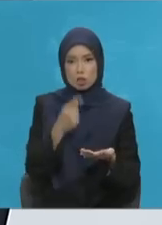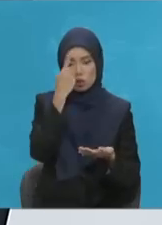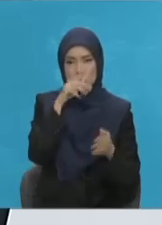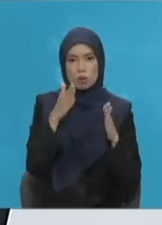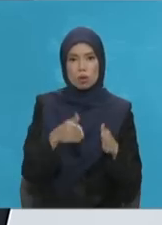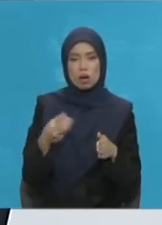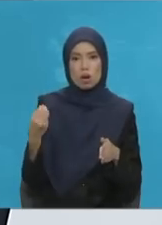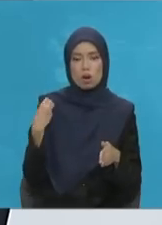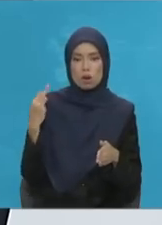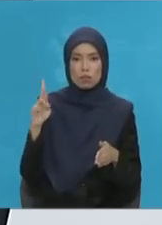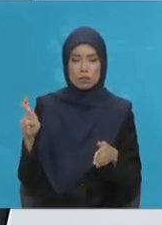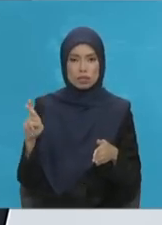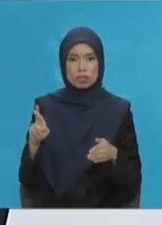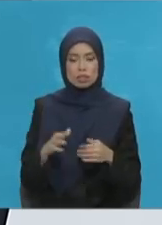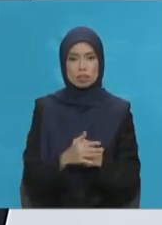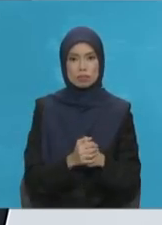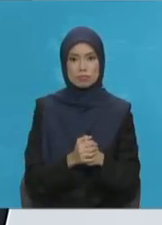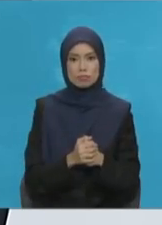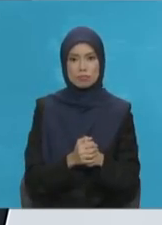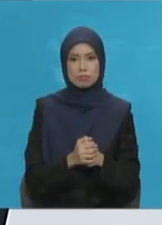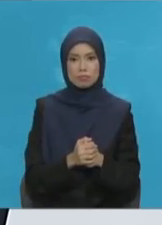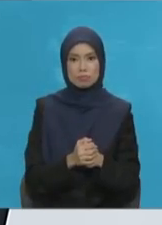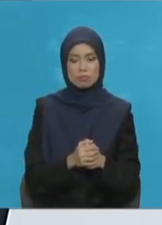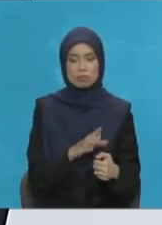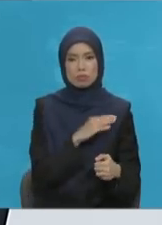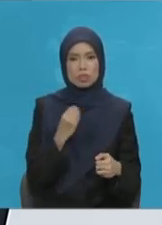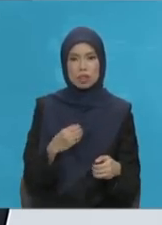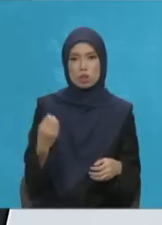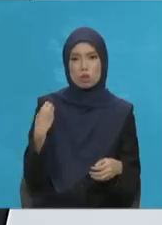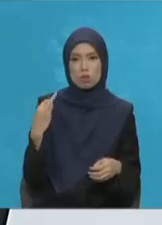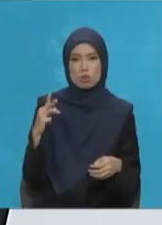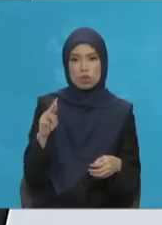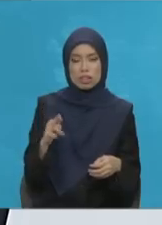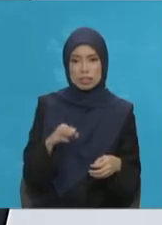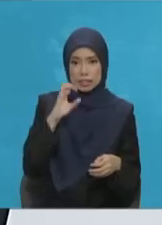officer and planning of